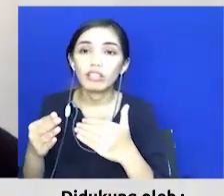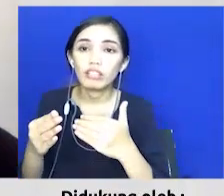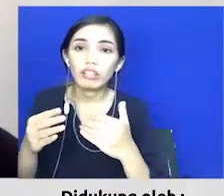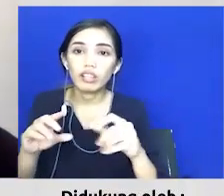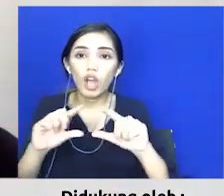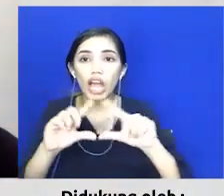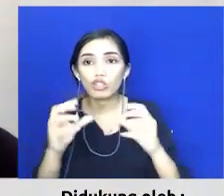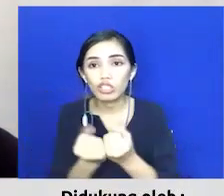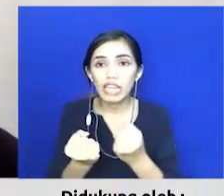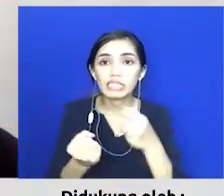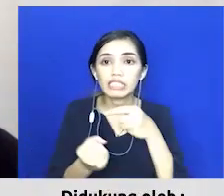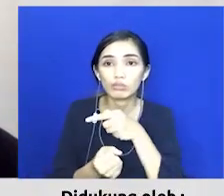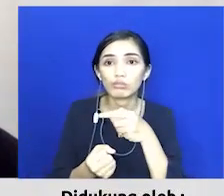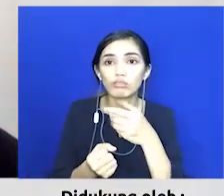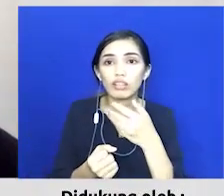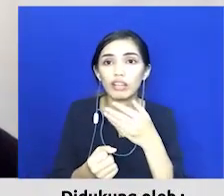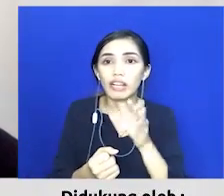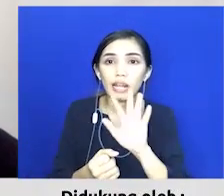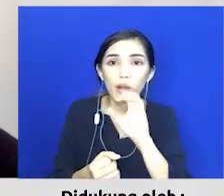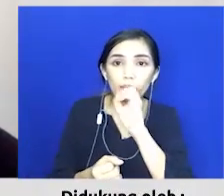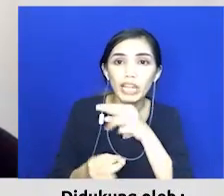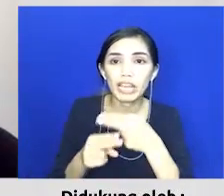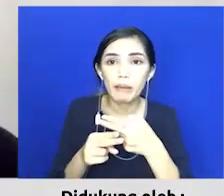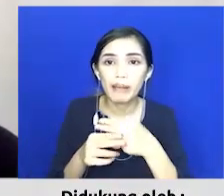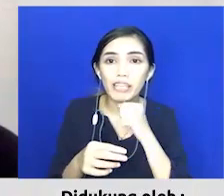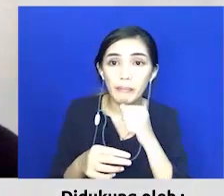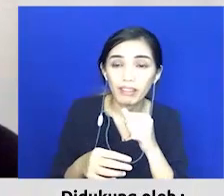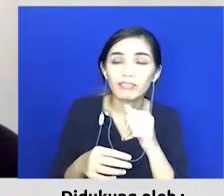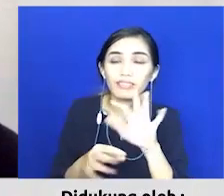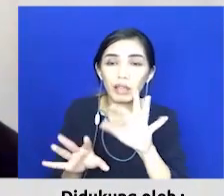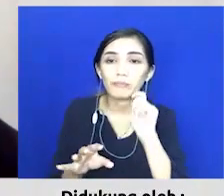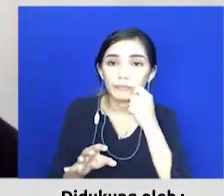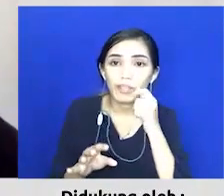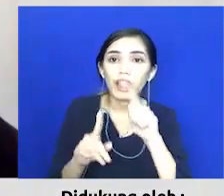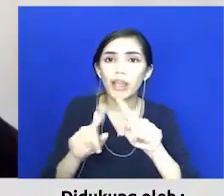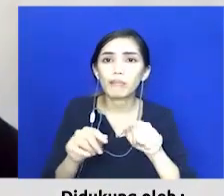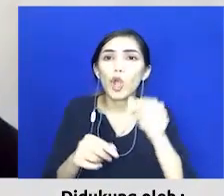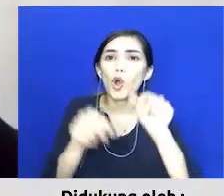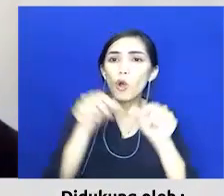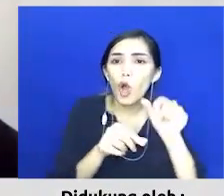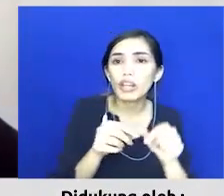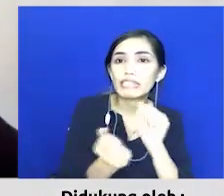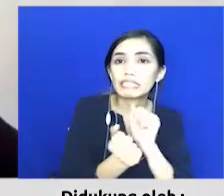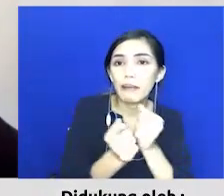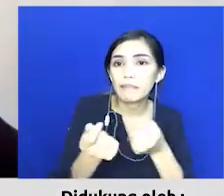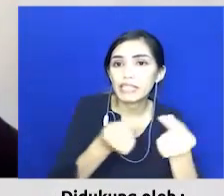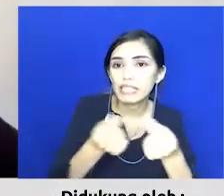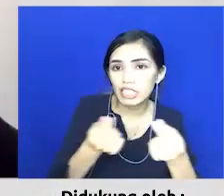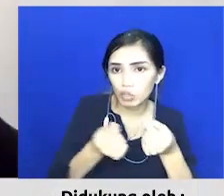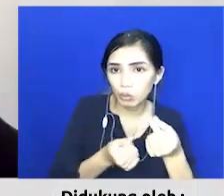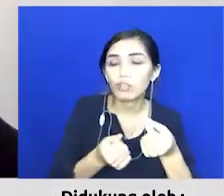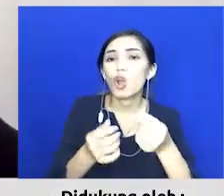akan berusaha mencari jalan bagaimana keuntungan sebanyak-banyaknya kan, dan itu